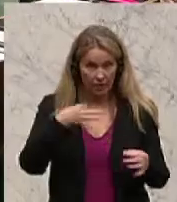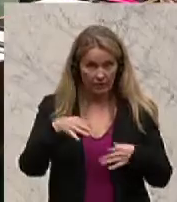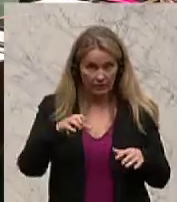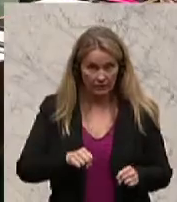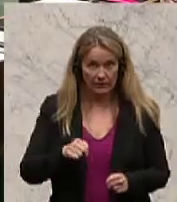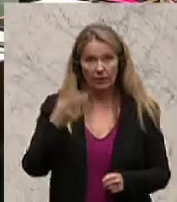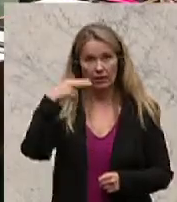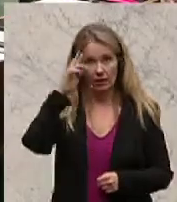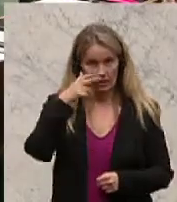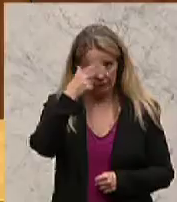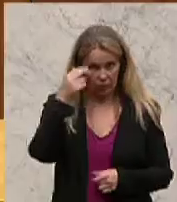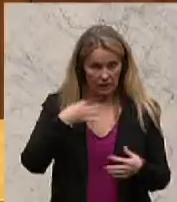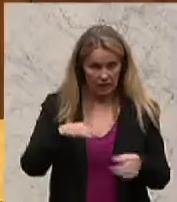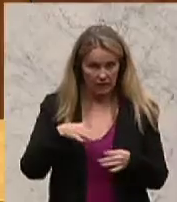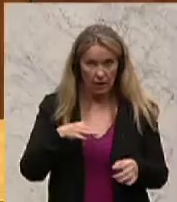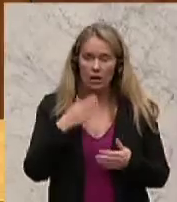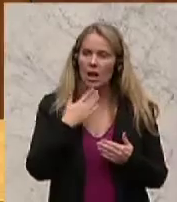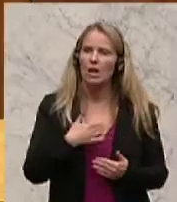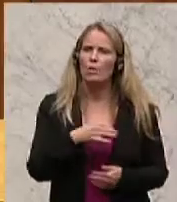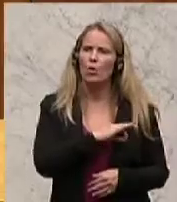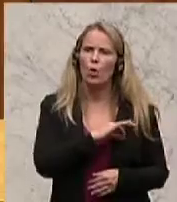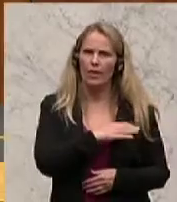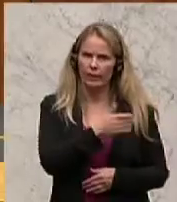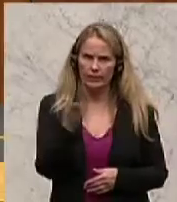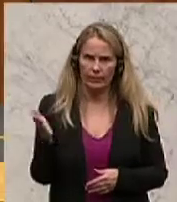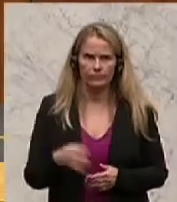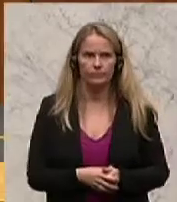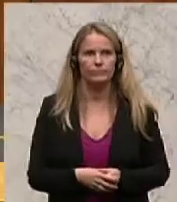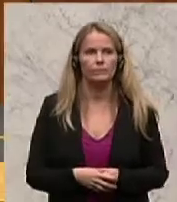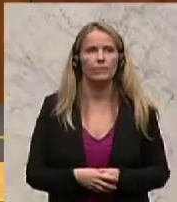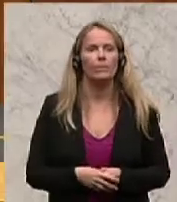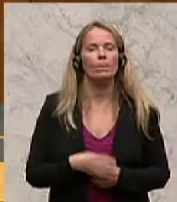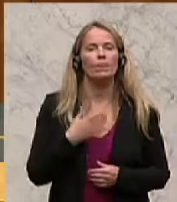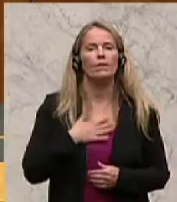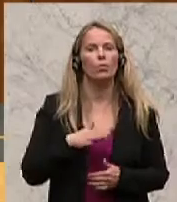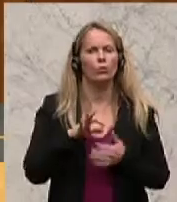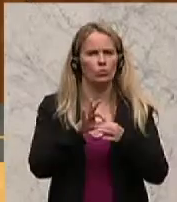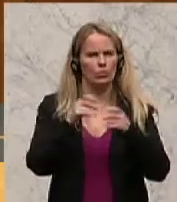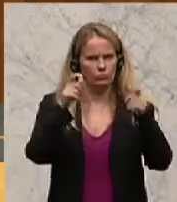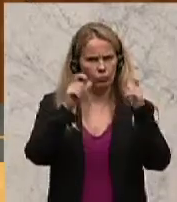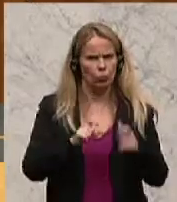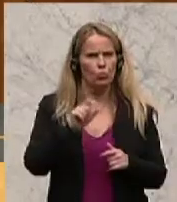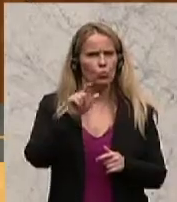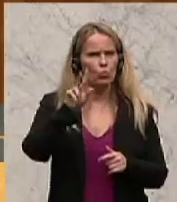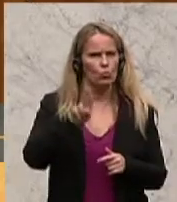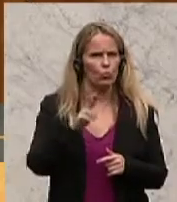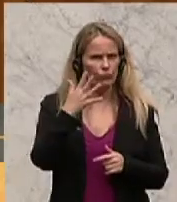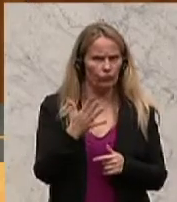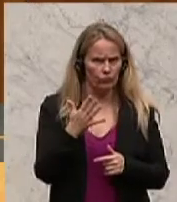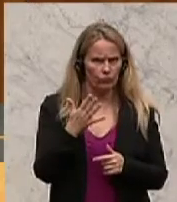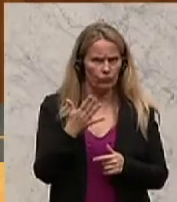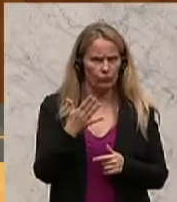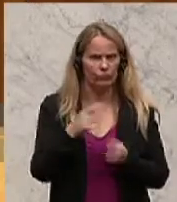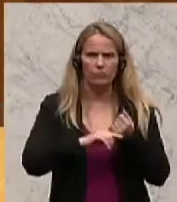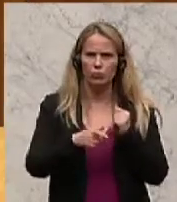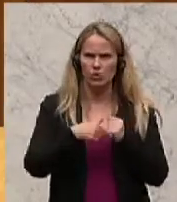Volksanwälte, liebe Kollegen, ich möchte gerne zum Unterkapitel U5, dem Budget der Volksanwaltschaft, meine